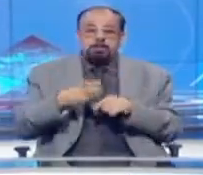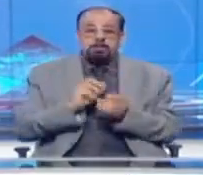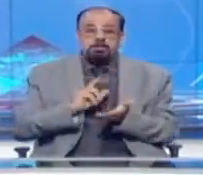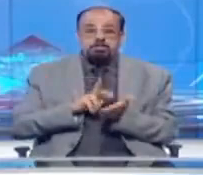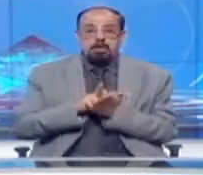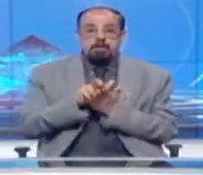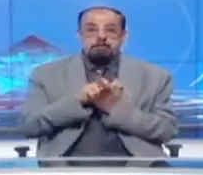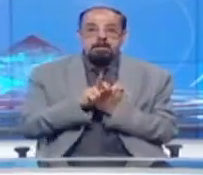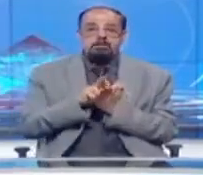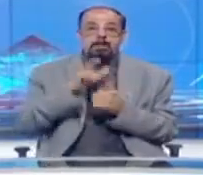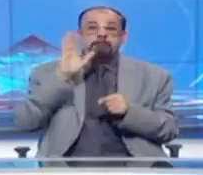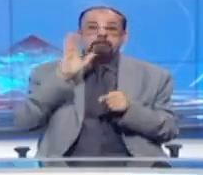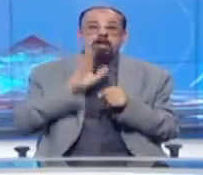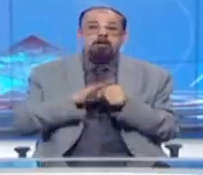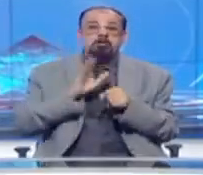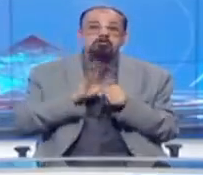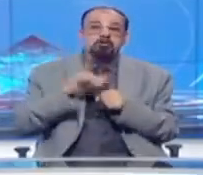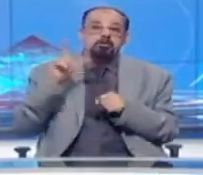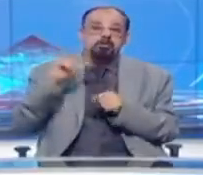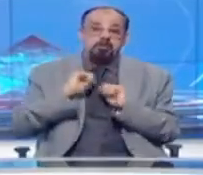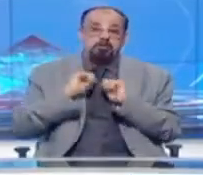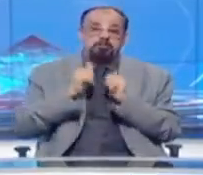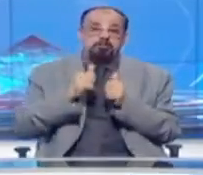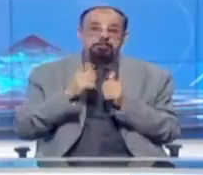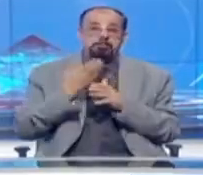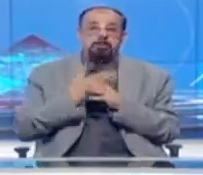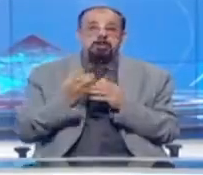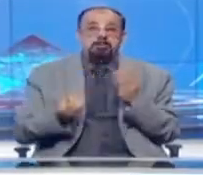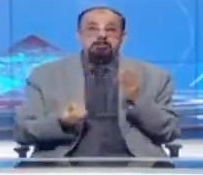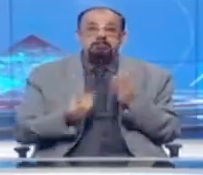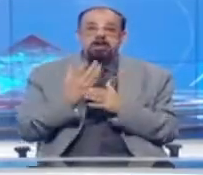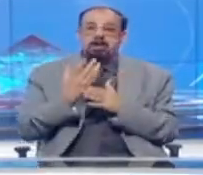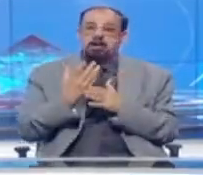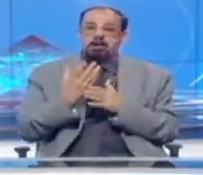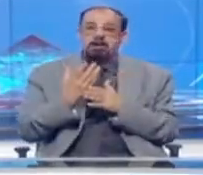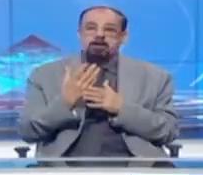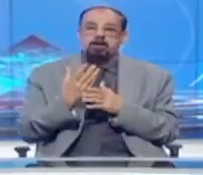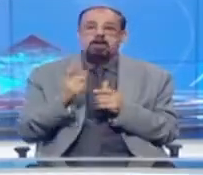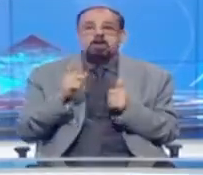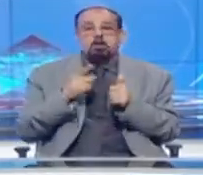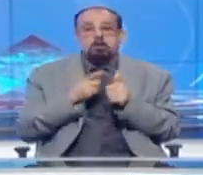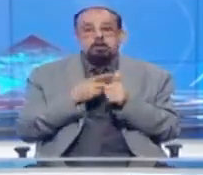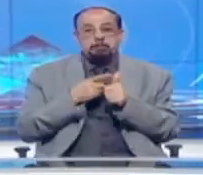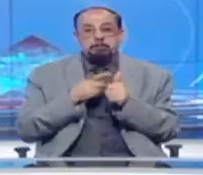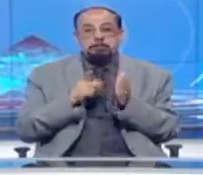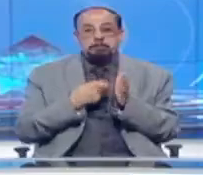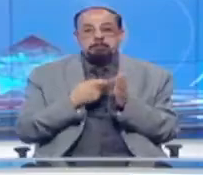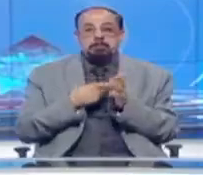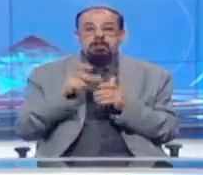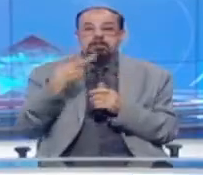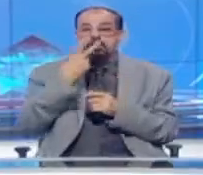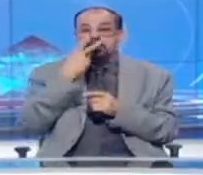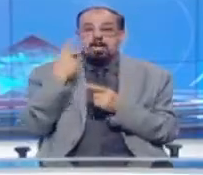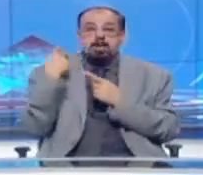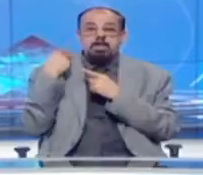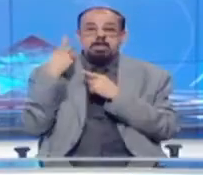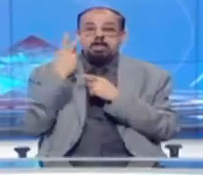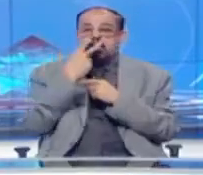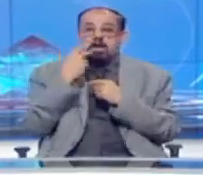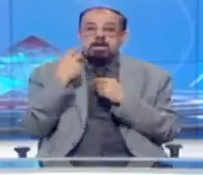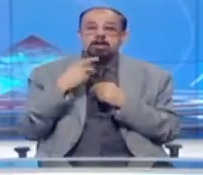مدفع رمضان، وأن البداية جاءت بالصدفة. أولى الروايات تؤكد عودة تاريخ مدفع رمضان إلى